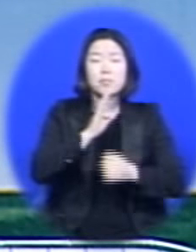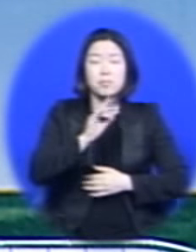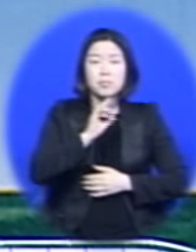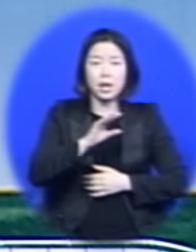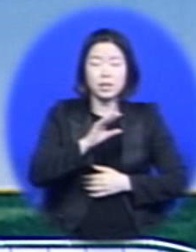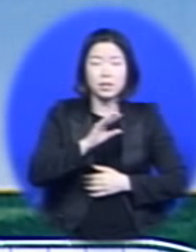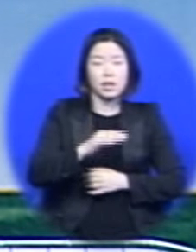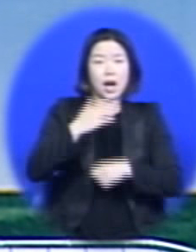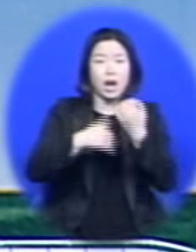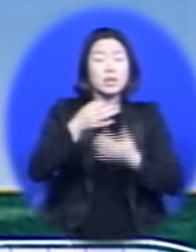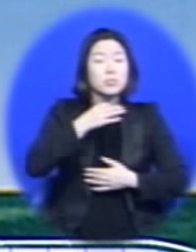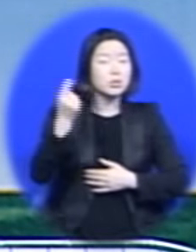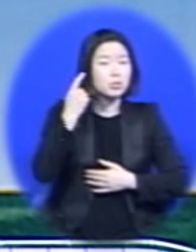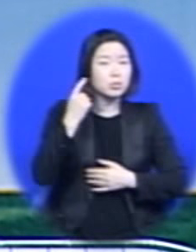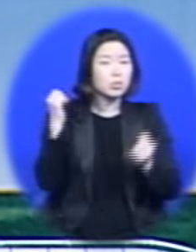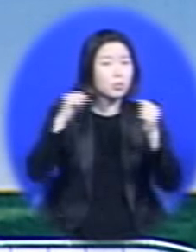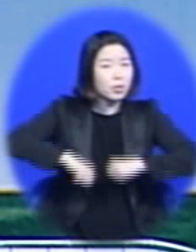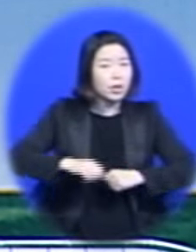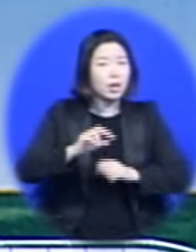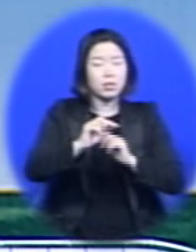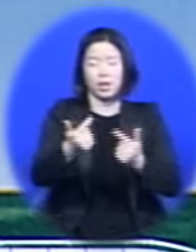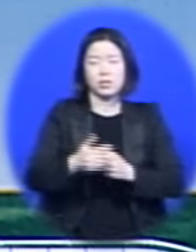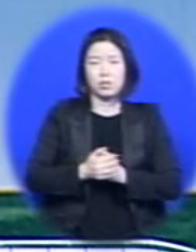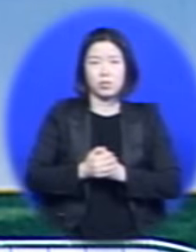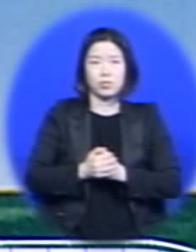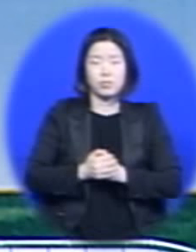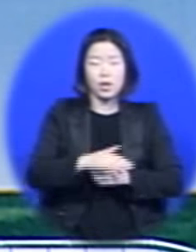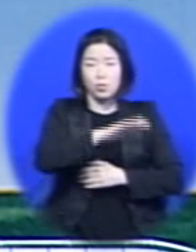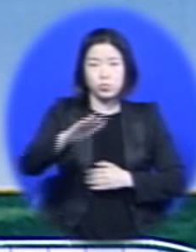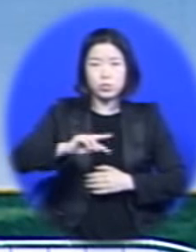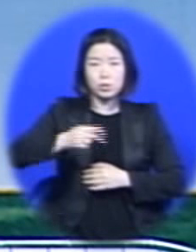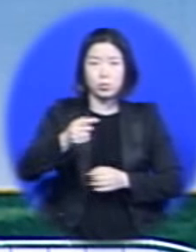아닙니다. 우리도 이미 하나님의 뜻이라고 다 알지만